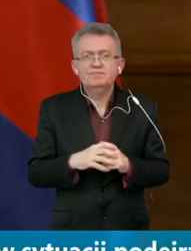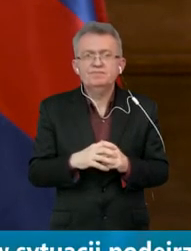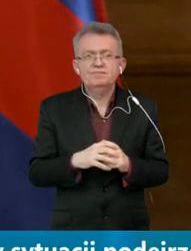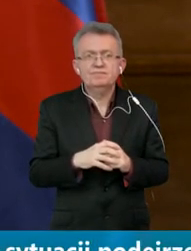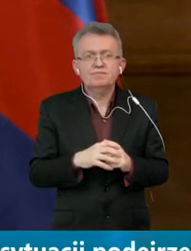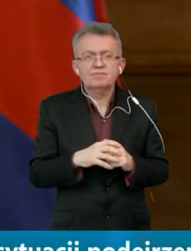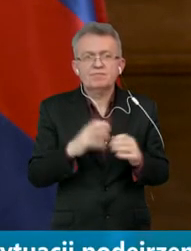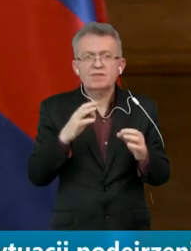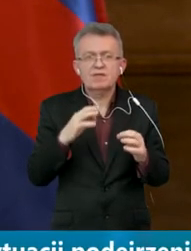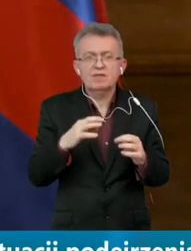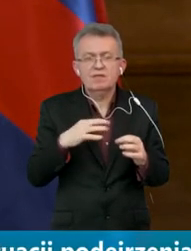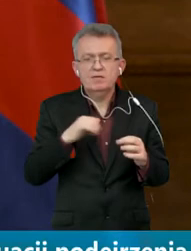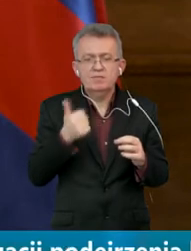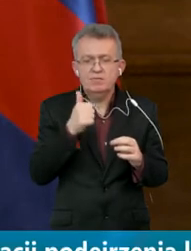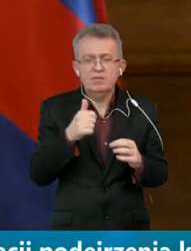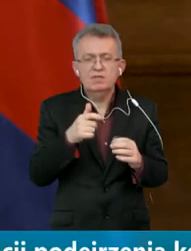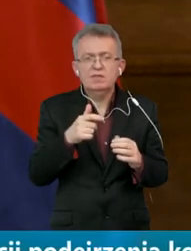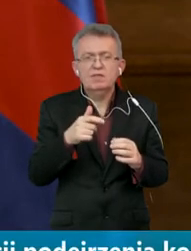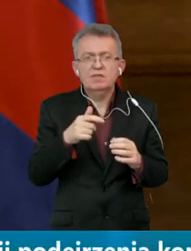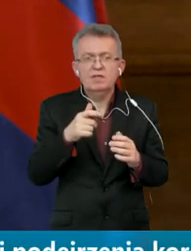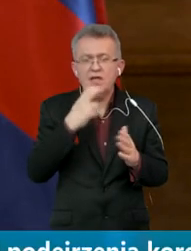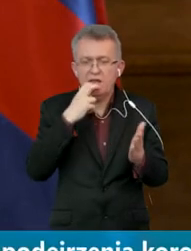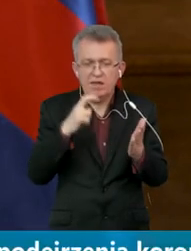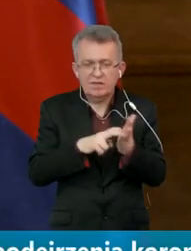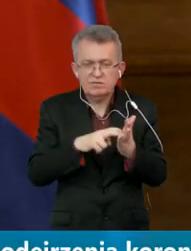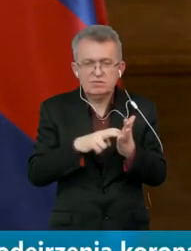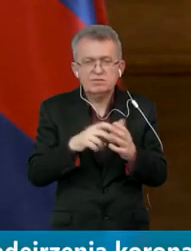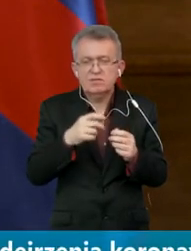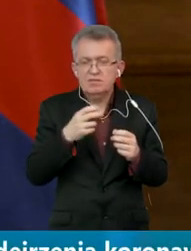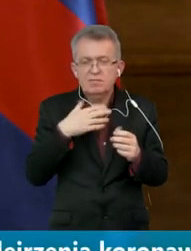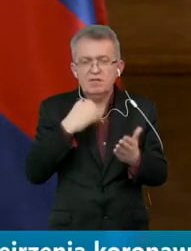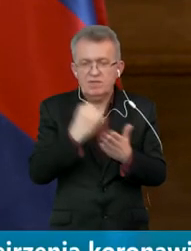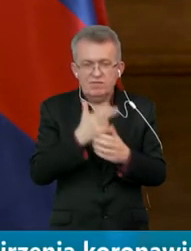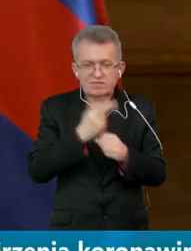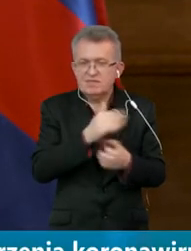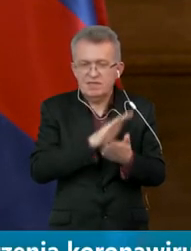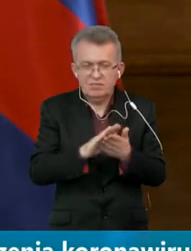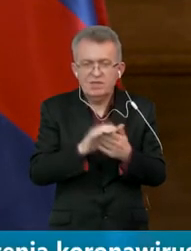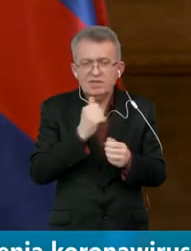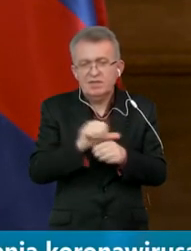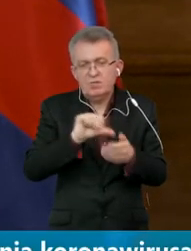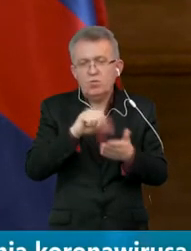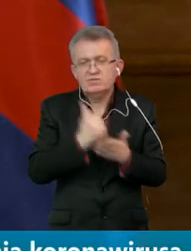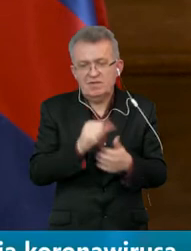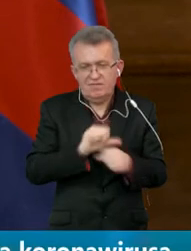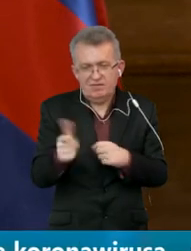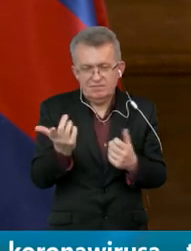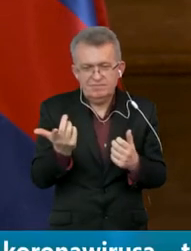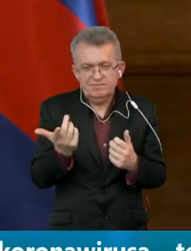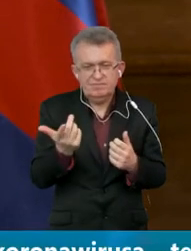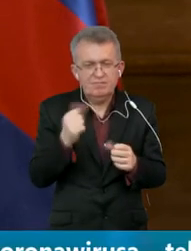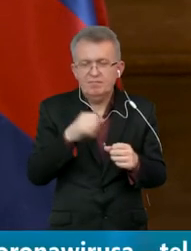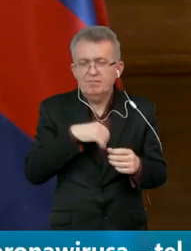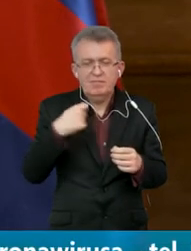panie Michale, po pierwsze zwolnienie aut elektrycznych jest ustawowe, więc na to nie ma wpływu żadne z miast, żadna rada miasta, żaden prezydent,